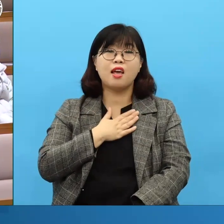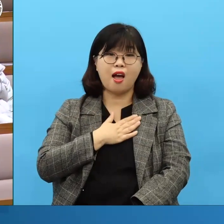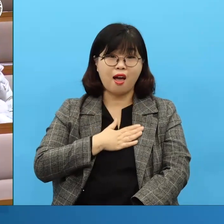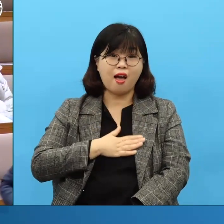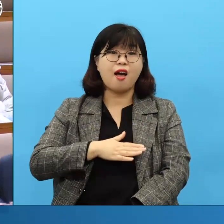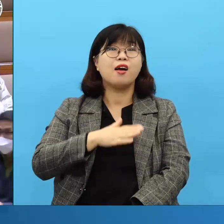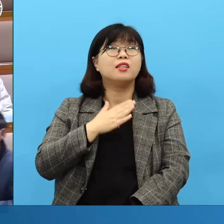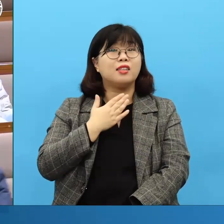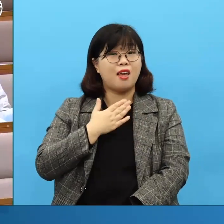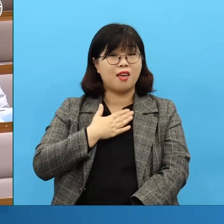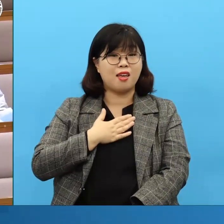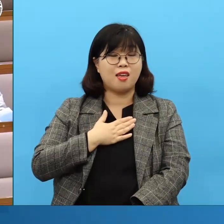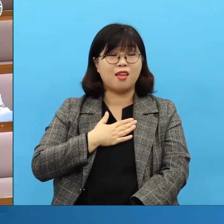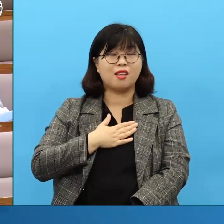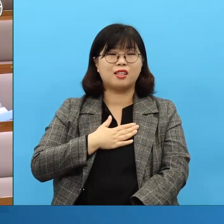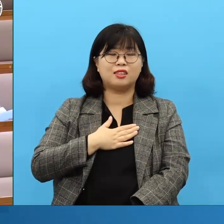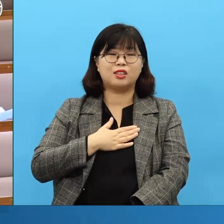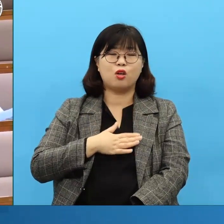확실히 아네.